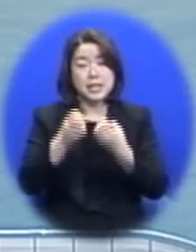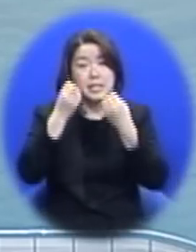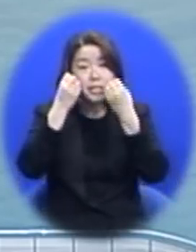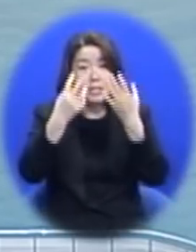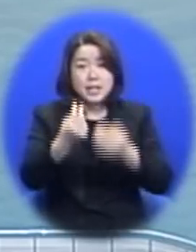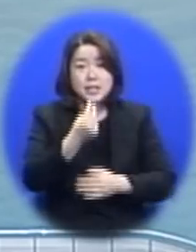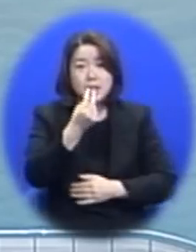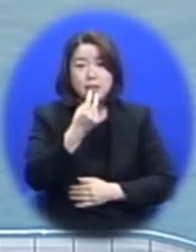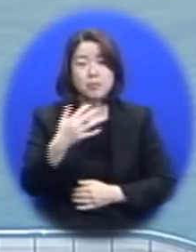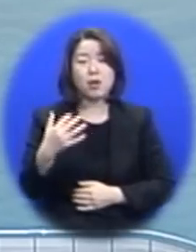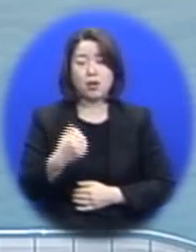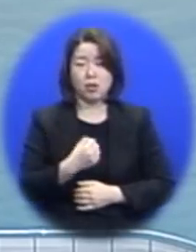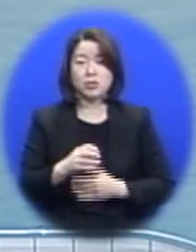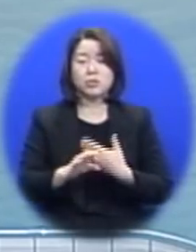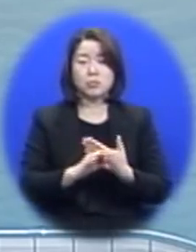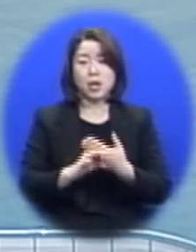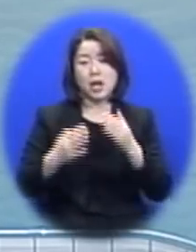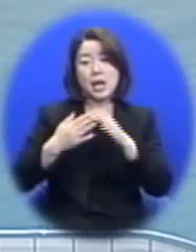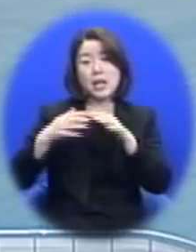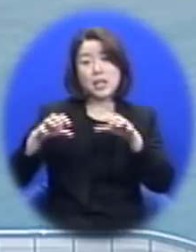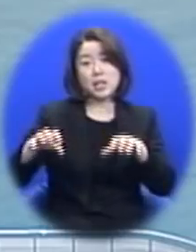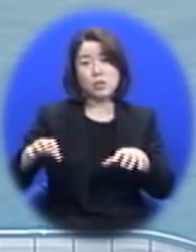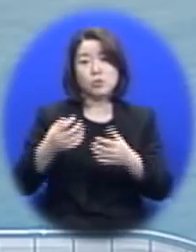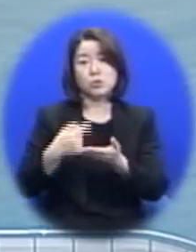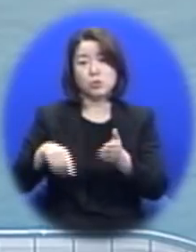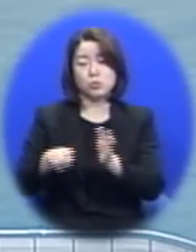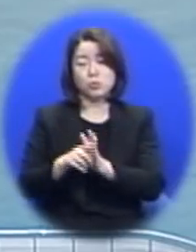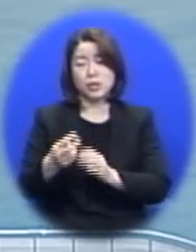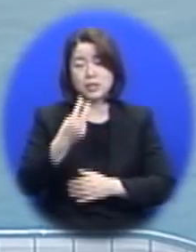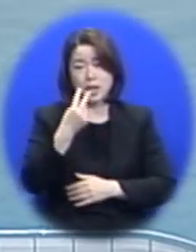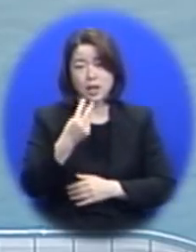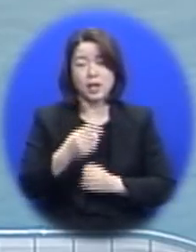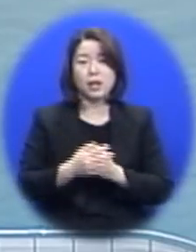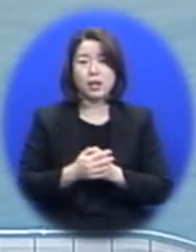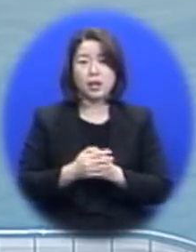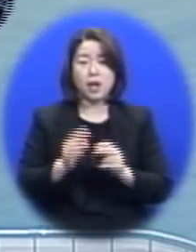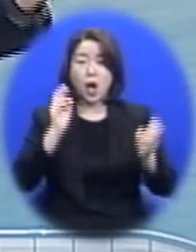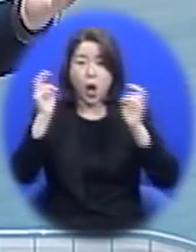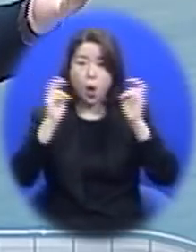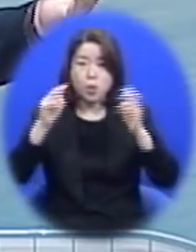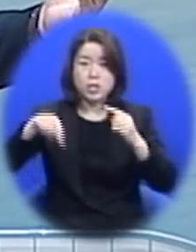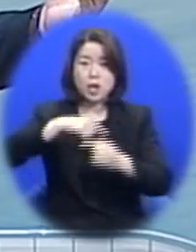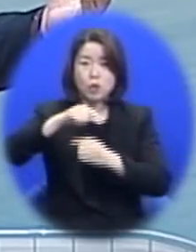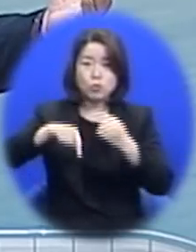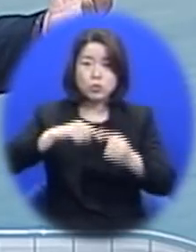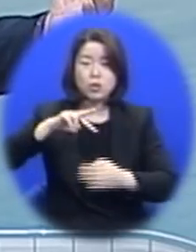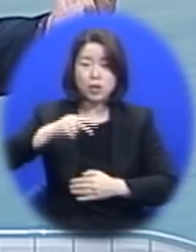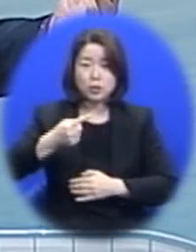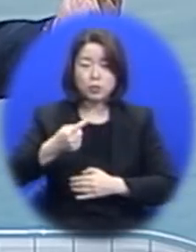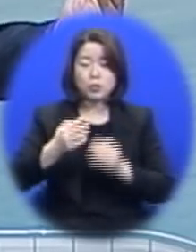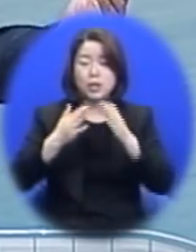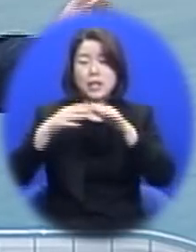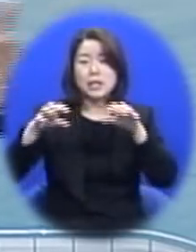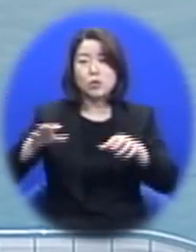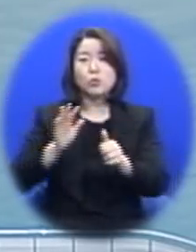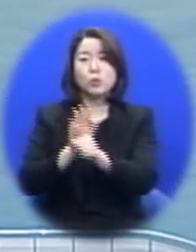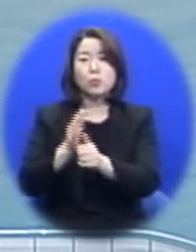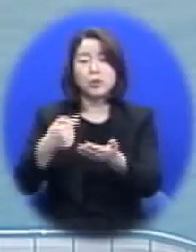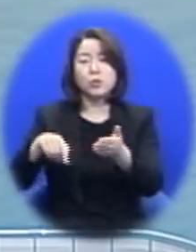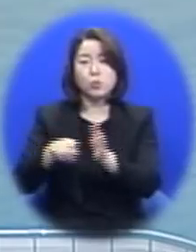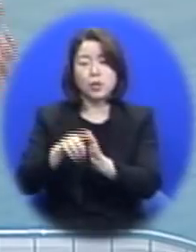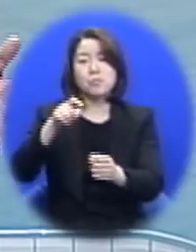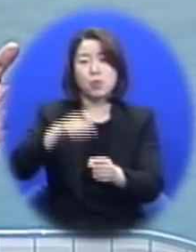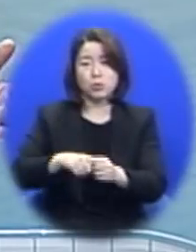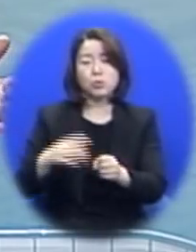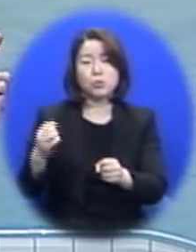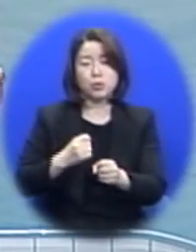얻으면 이웃을 위해서 살아라. 회사를 하더라도 이웃을 돕기 위해서 하라. 내 이웃을